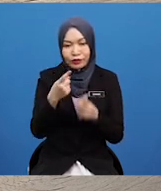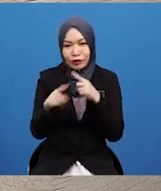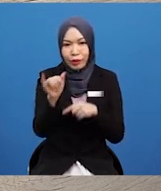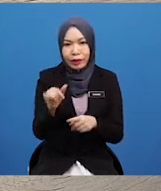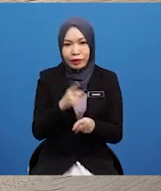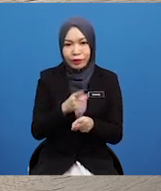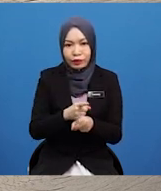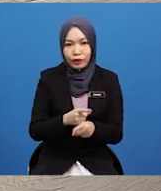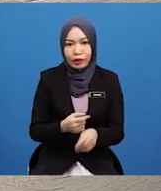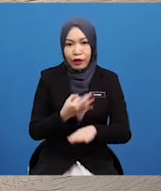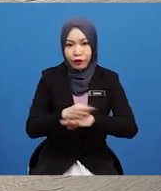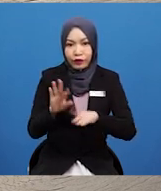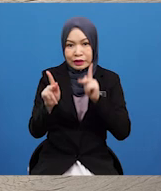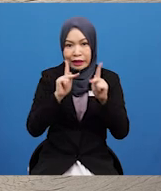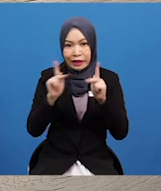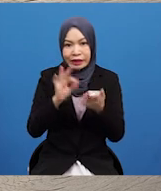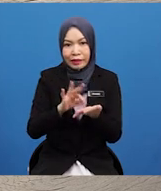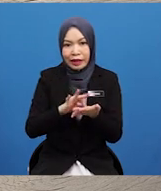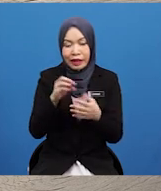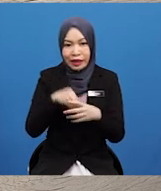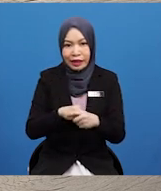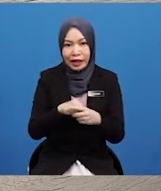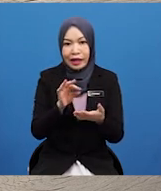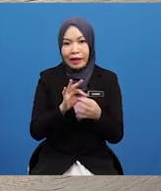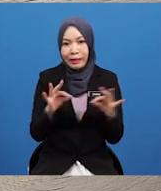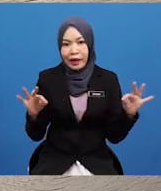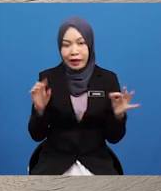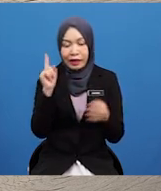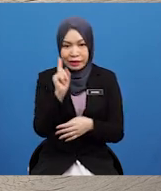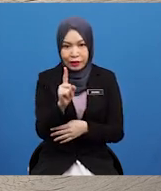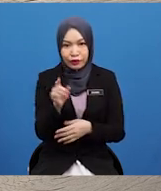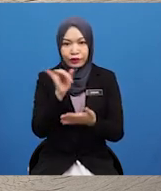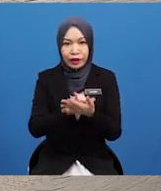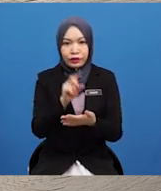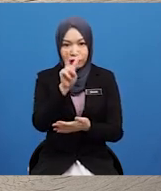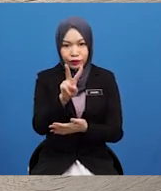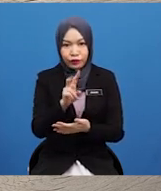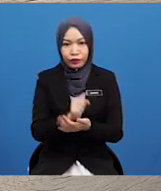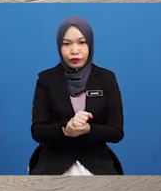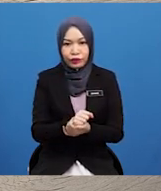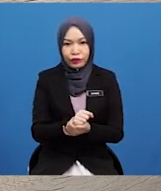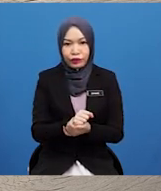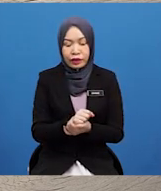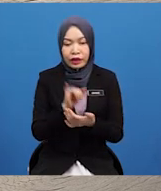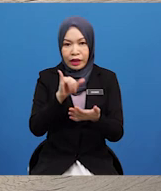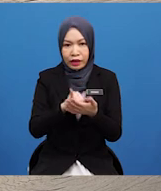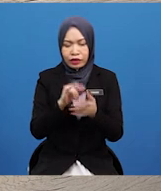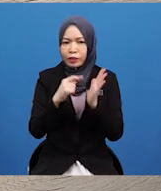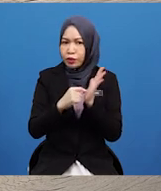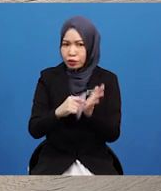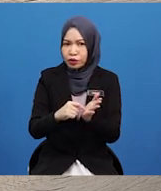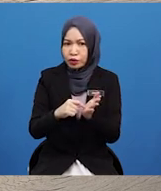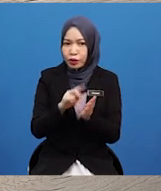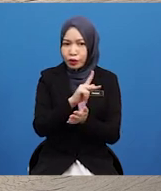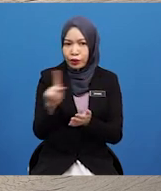betul. Fungsi kata bilangan dalam ayat 1 iaitu 2 ialah menunjukkan